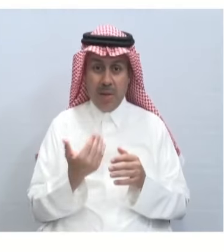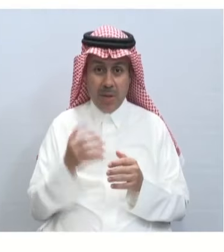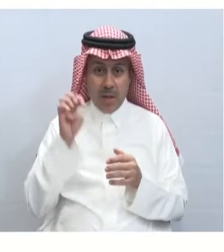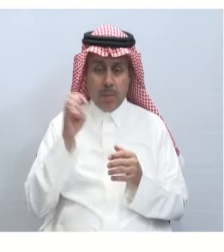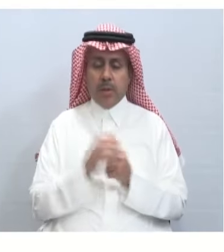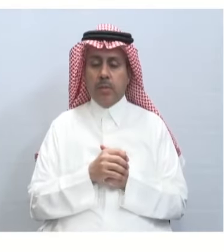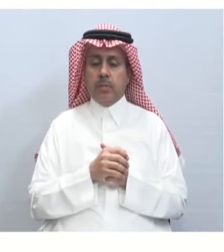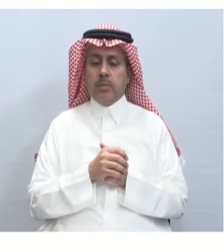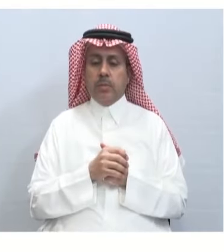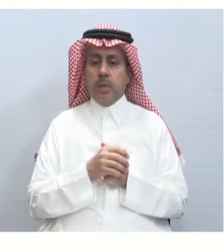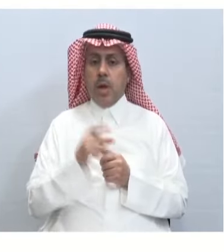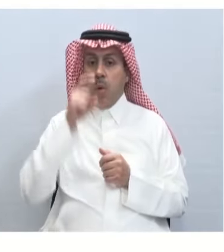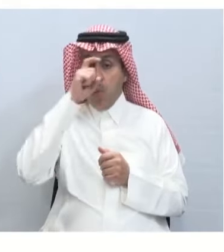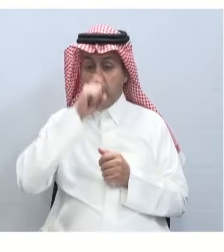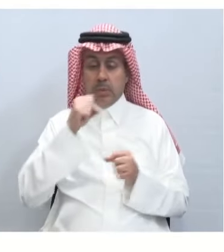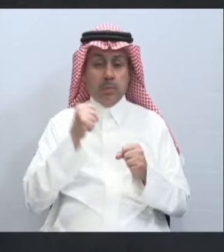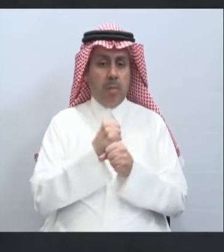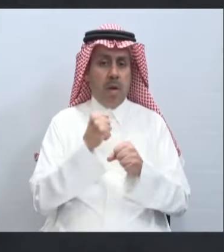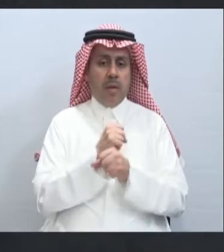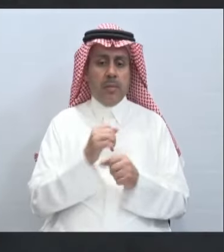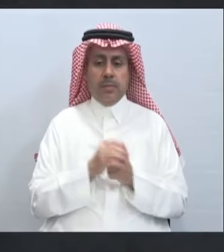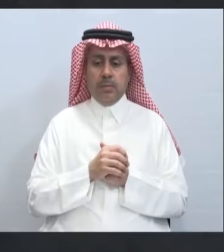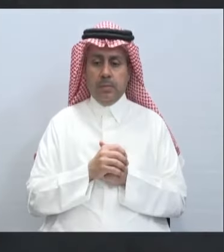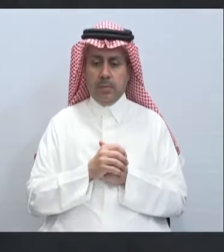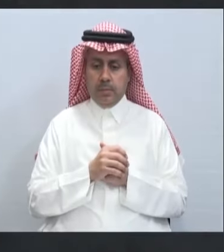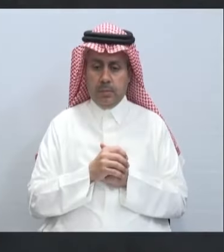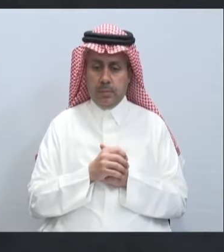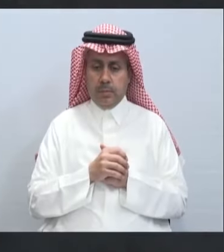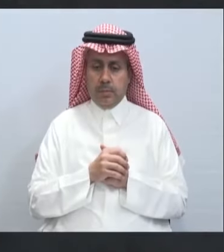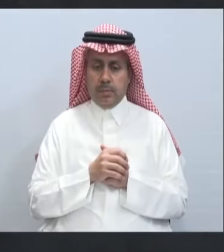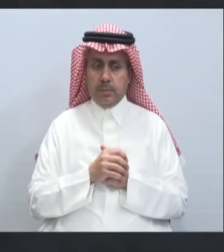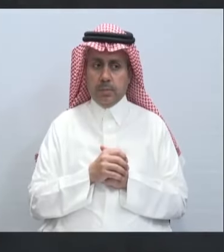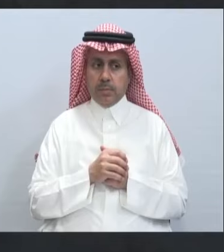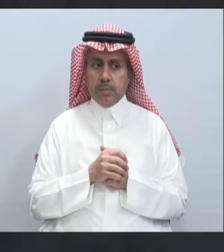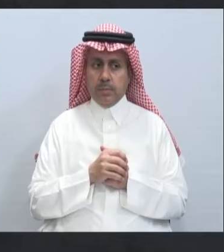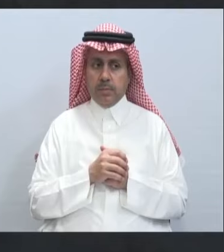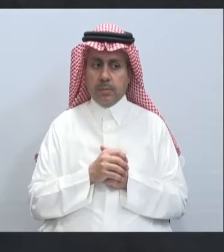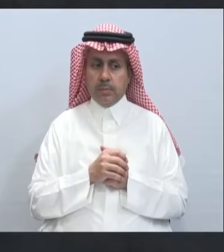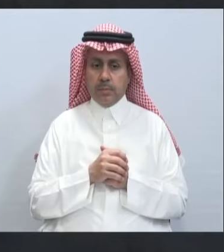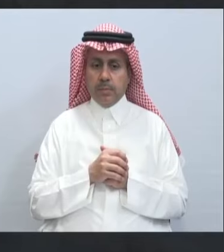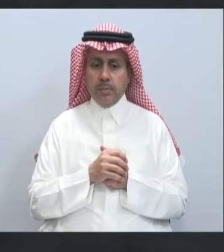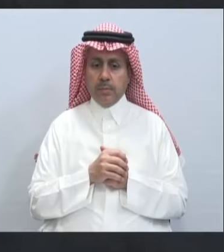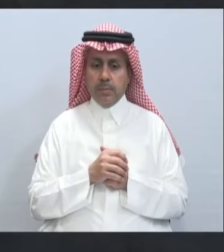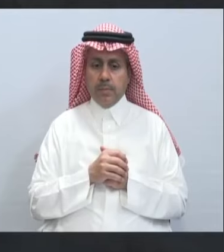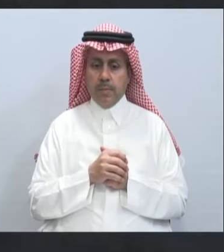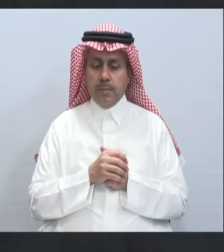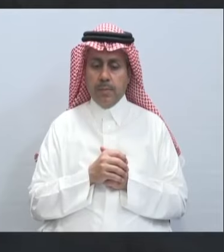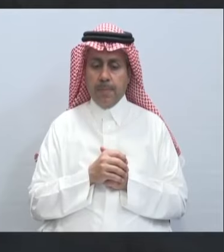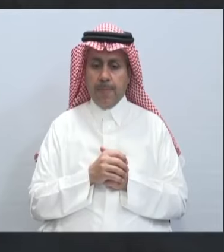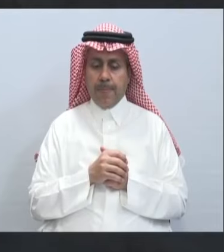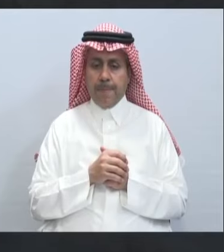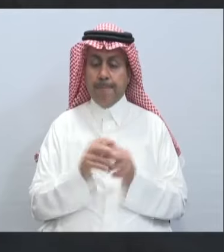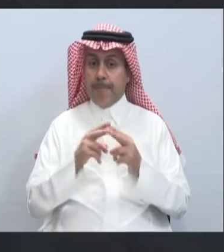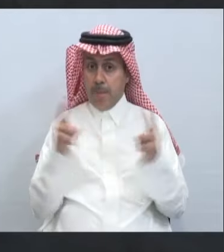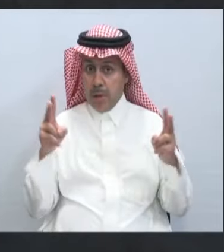الاربعين ماذا يجب عليها ماذا يجب عليها